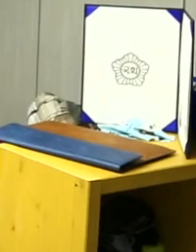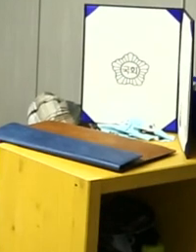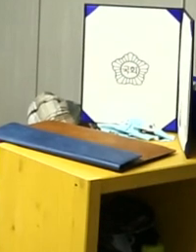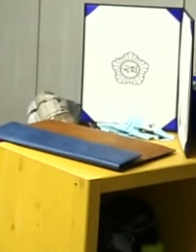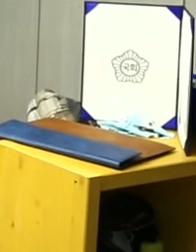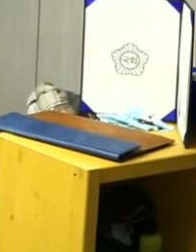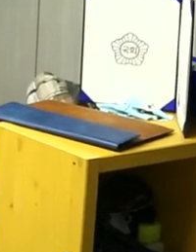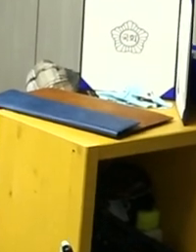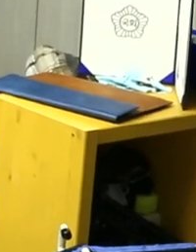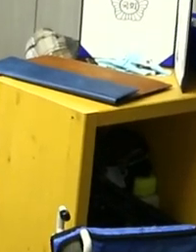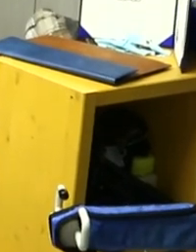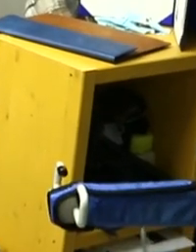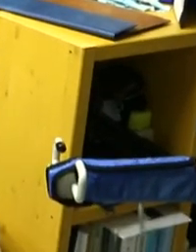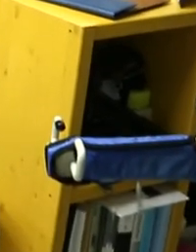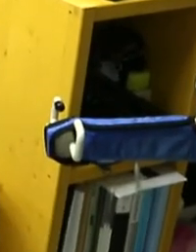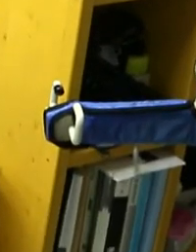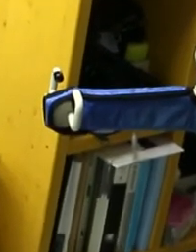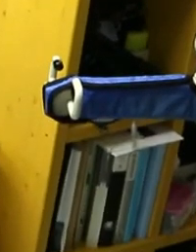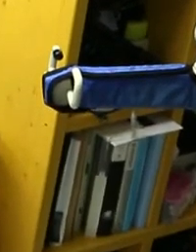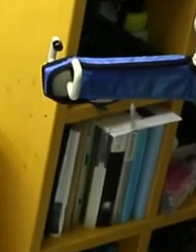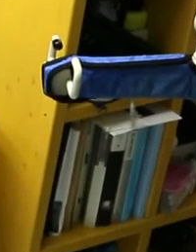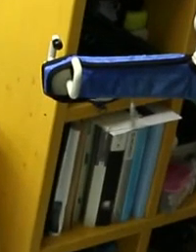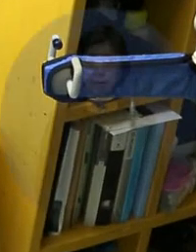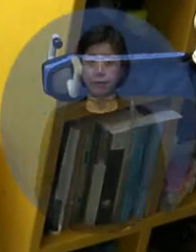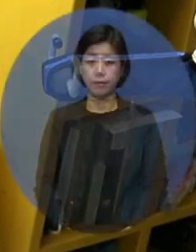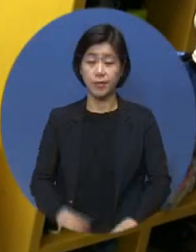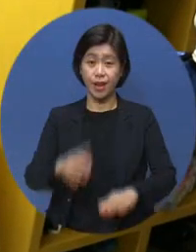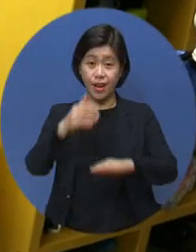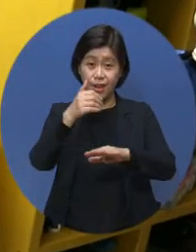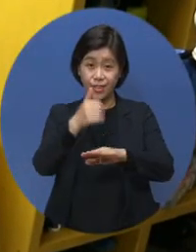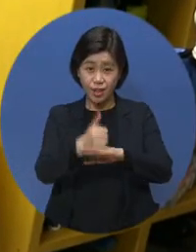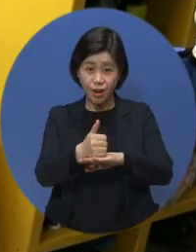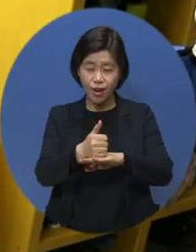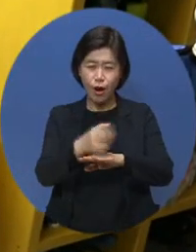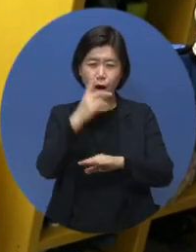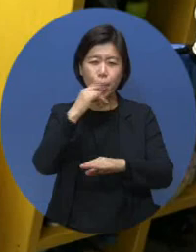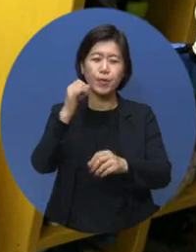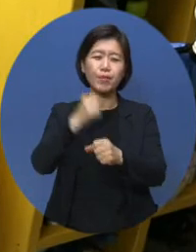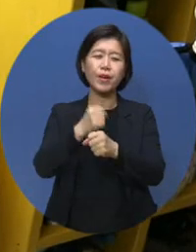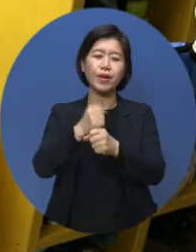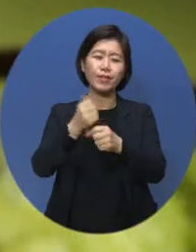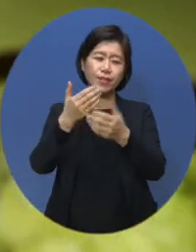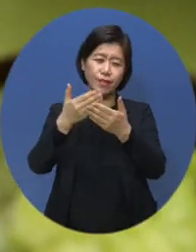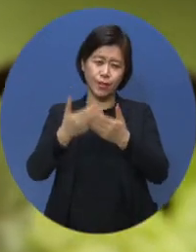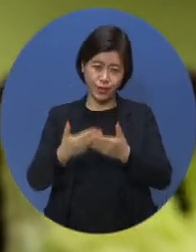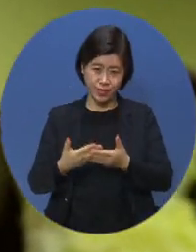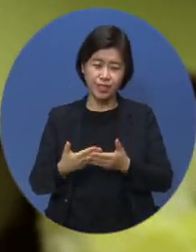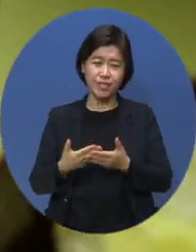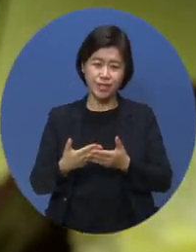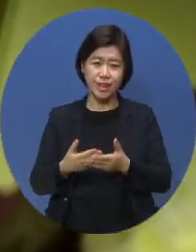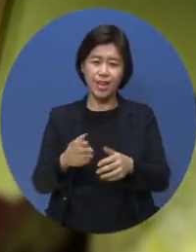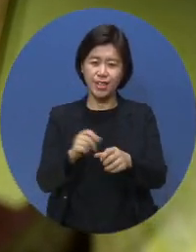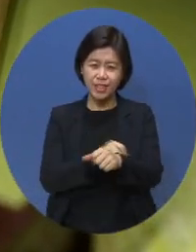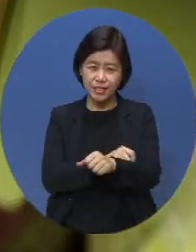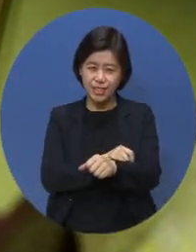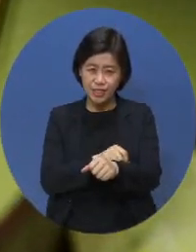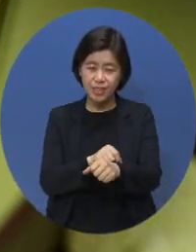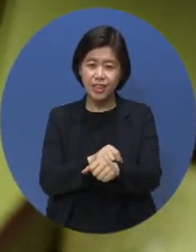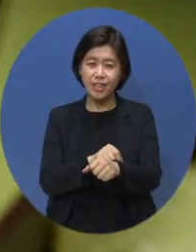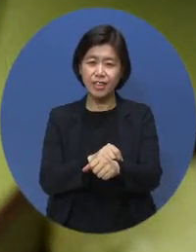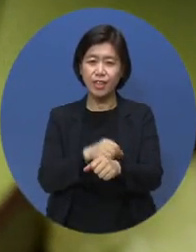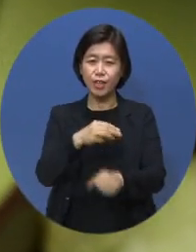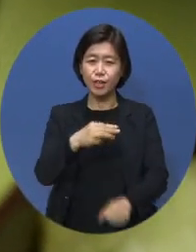이렇게 만들어서 제가 드디어 원주 c 어머님이 정성껏 만든 특별한 수제 토스트가